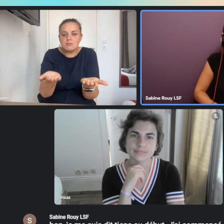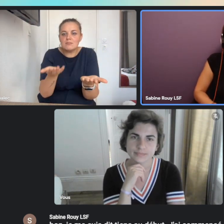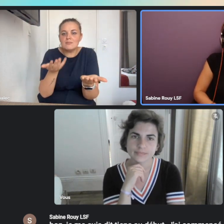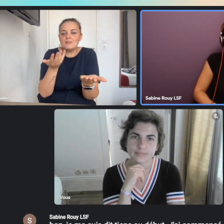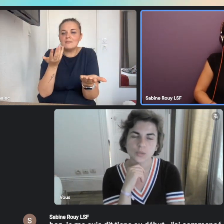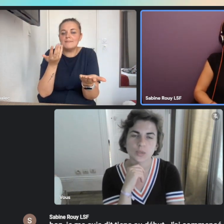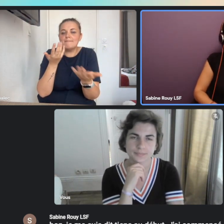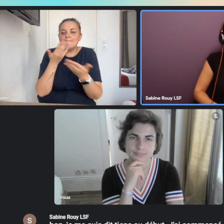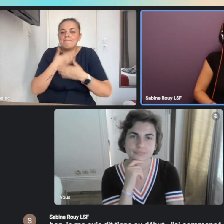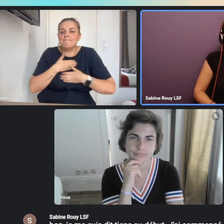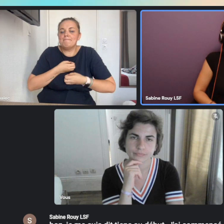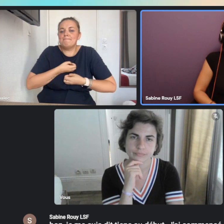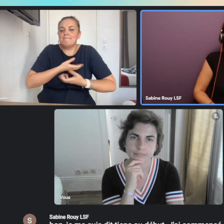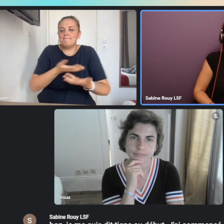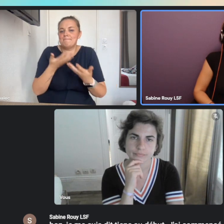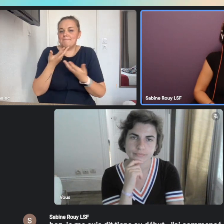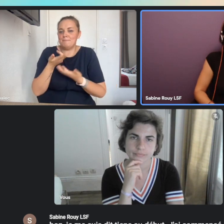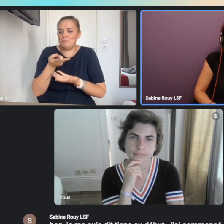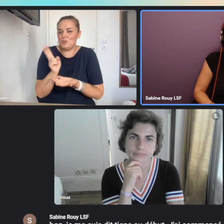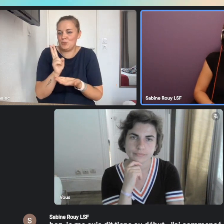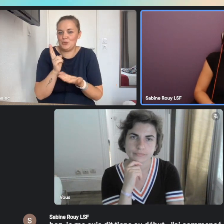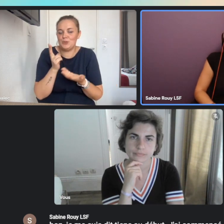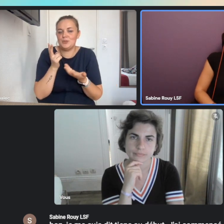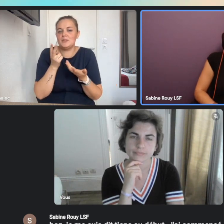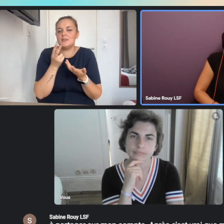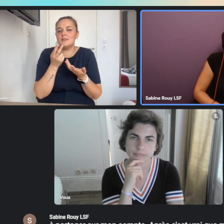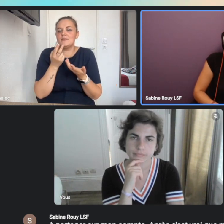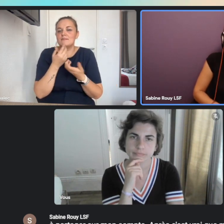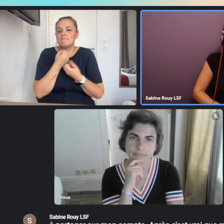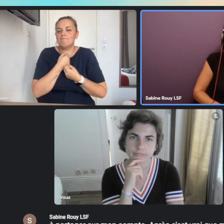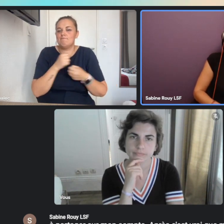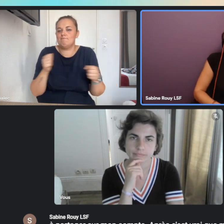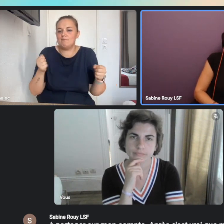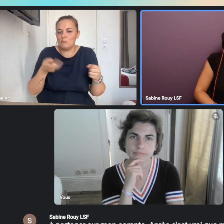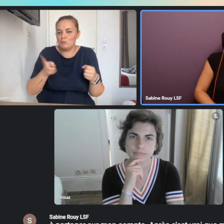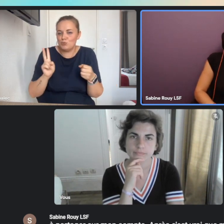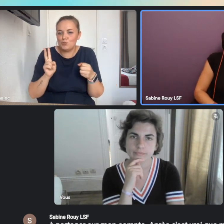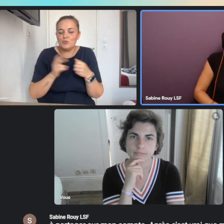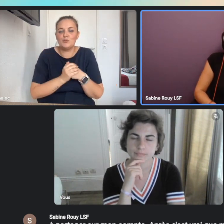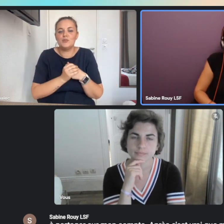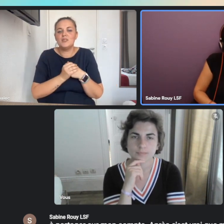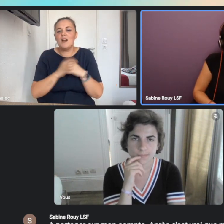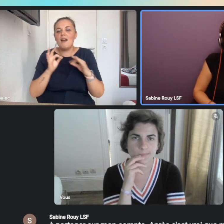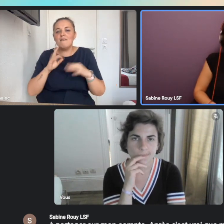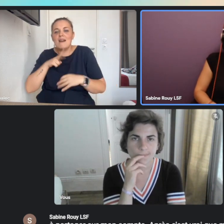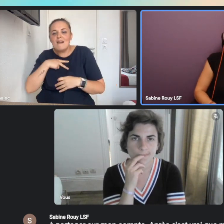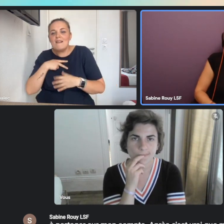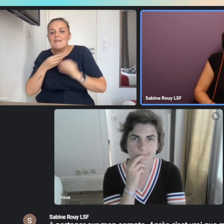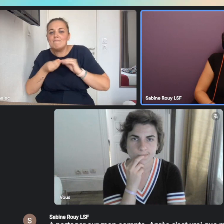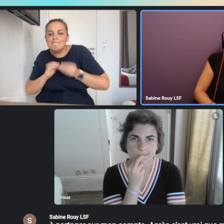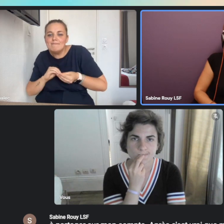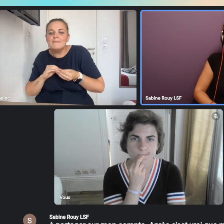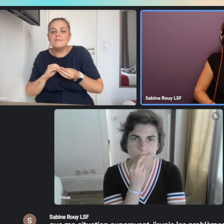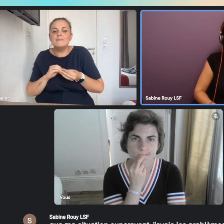un mur que du coup, j'ai fait tomber. J'ai commencé à m'exprimer dessus, à m'ouvrir